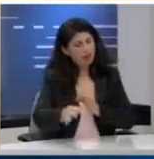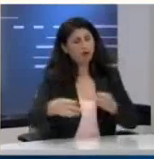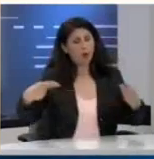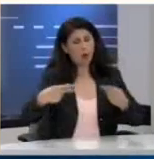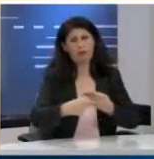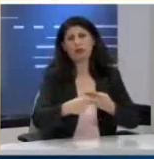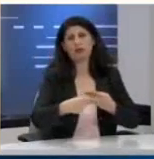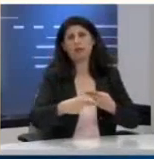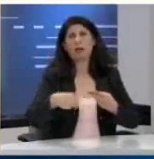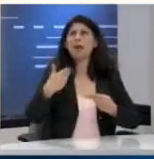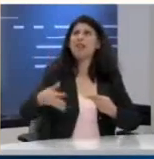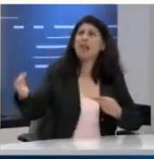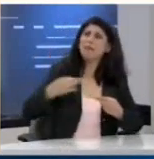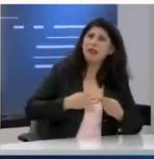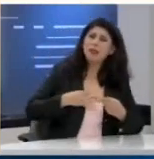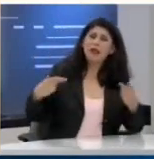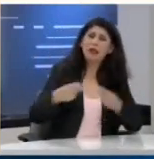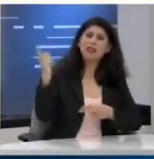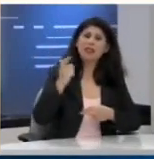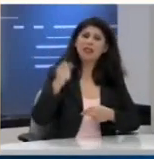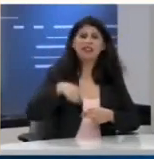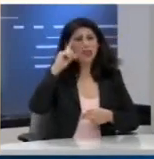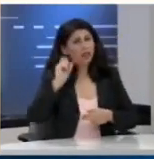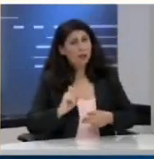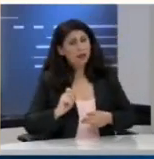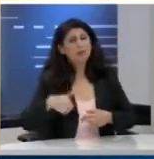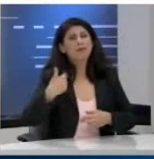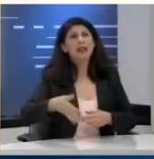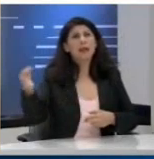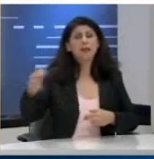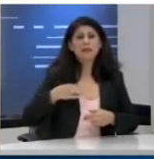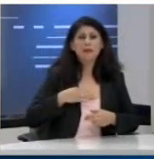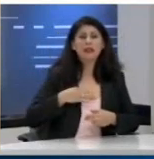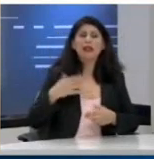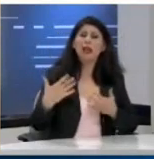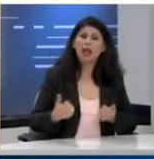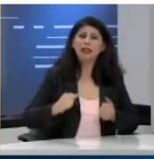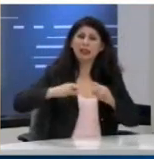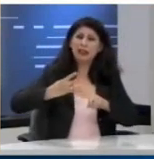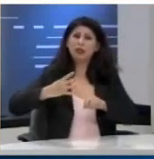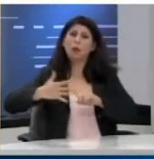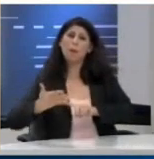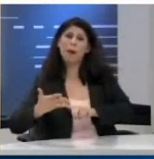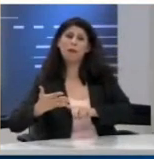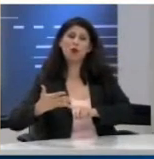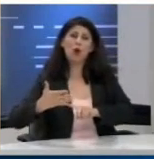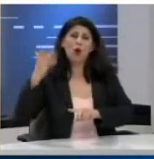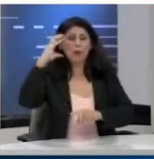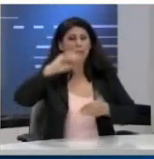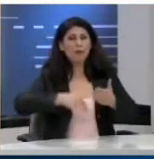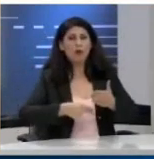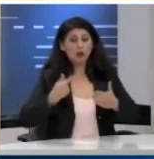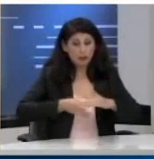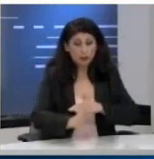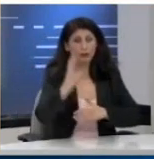άλλη μας είπατε ότι η περικοπή των συντάξεων είναι δεδομένη. Την παράλληλη μας είπατε ότι έρχεται 4ο και 5ο μνημόνιο. Όταν βγήκαμε από το